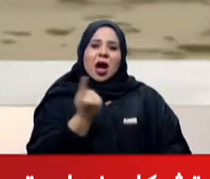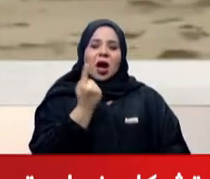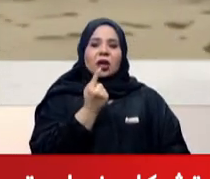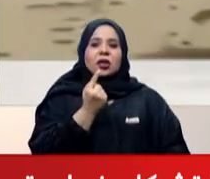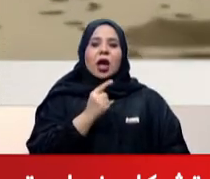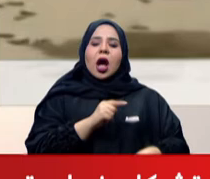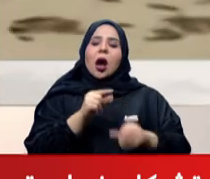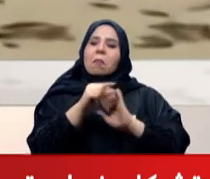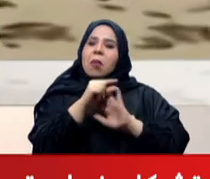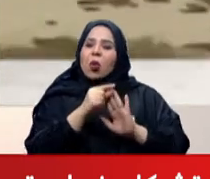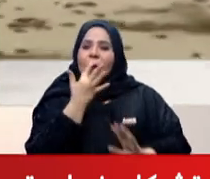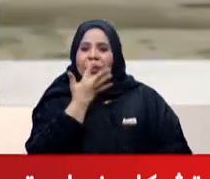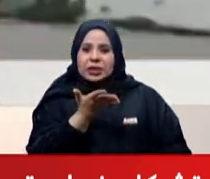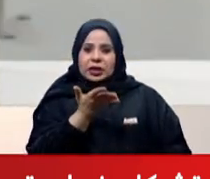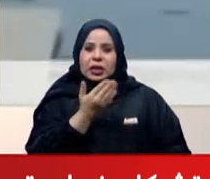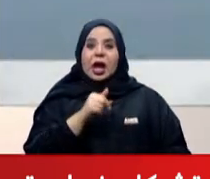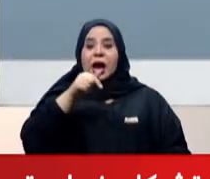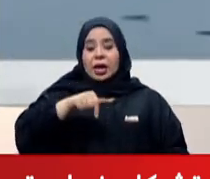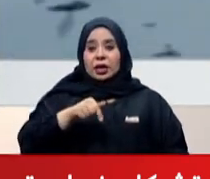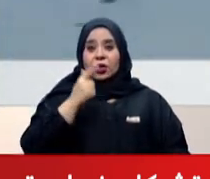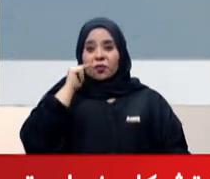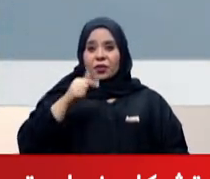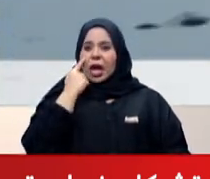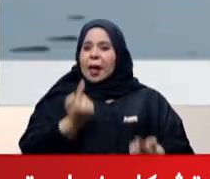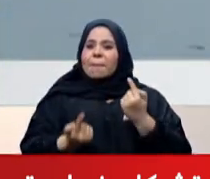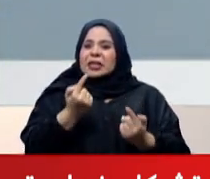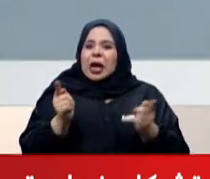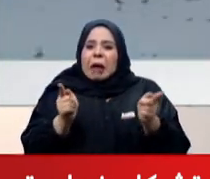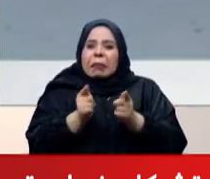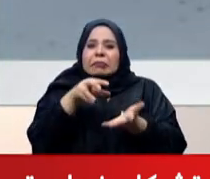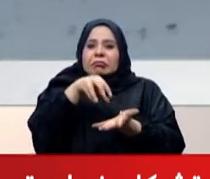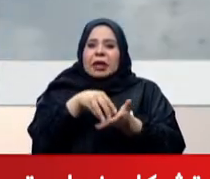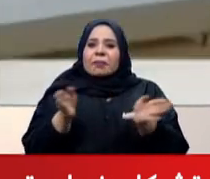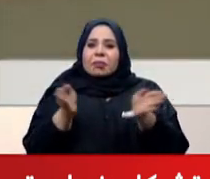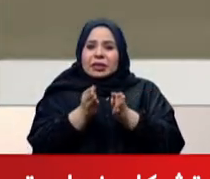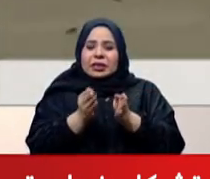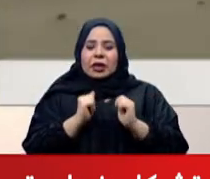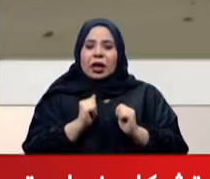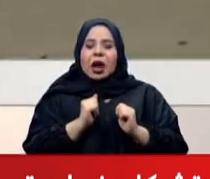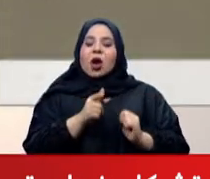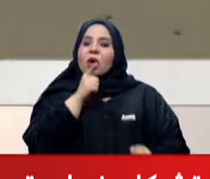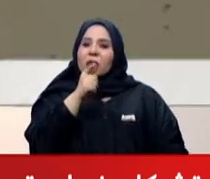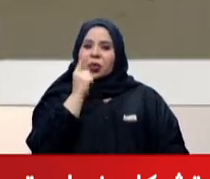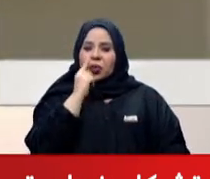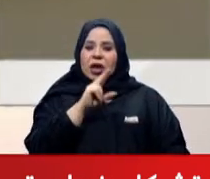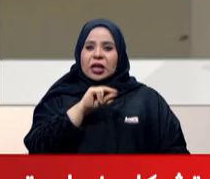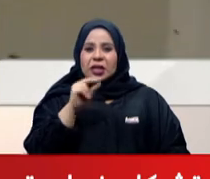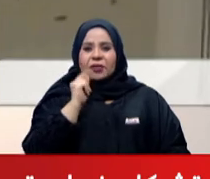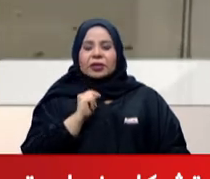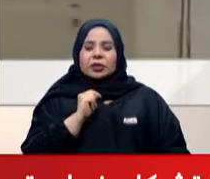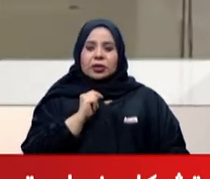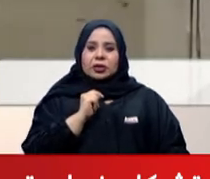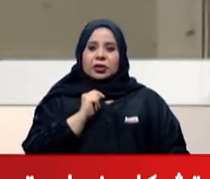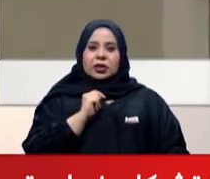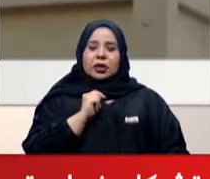حين. إحنا عندنا مزارع بسيطة جدا تنتج يعني بعض الورقيات، تنتج الطماط، تنتج